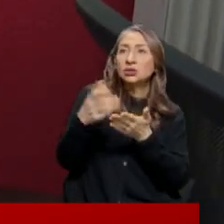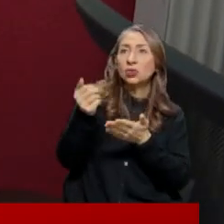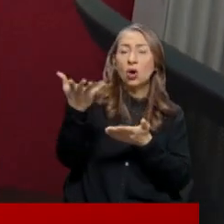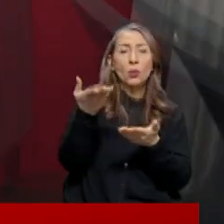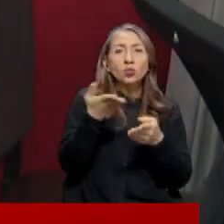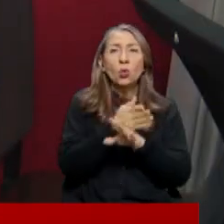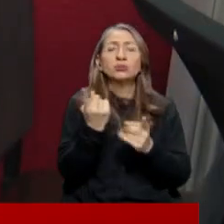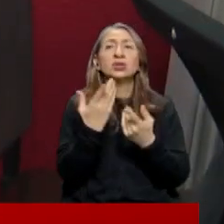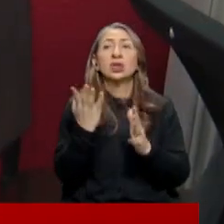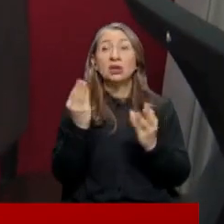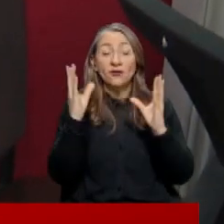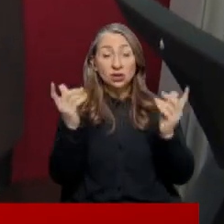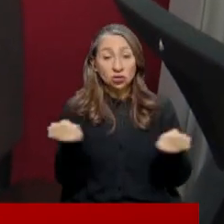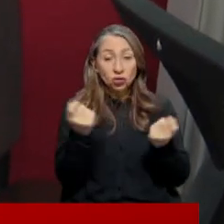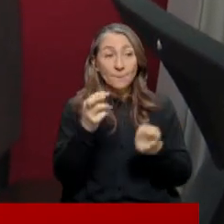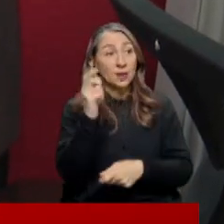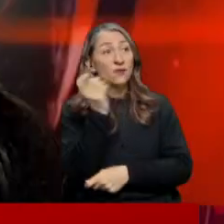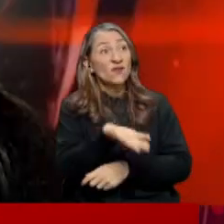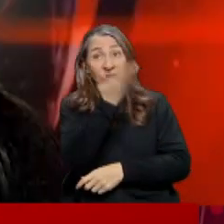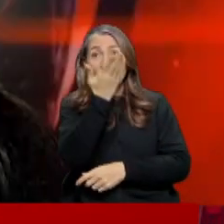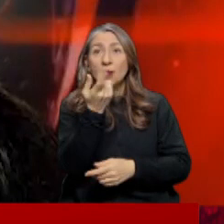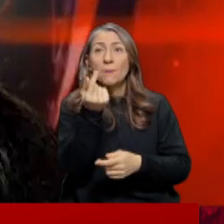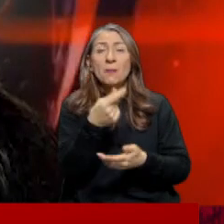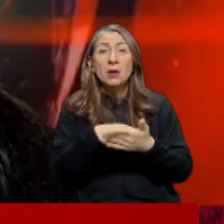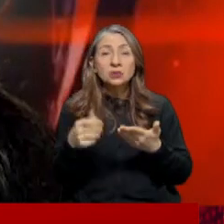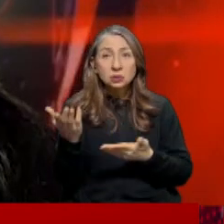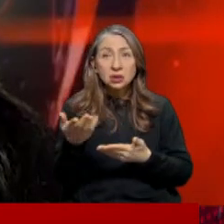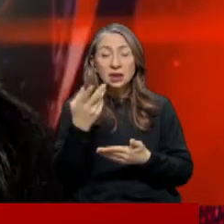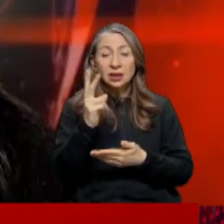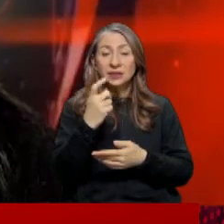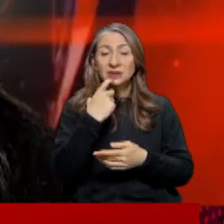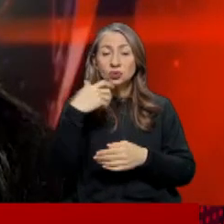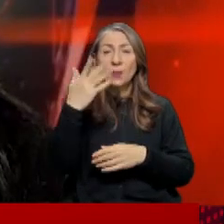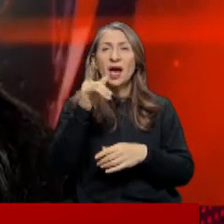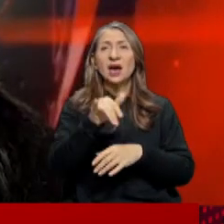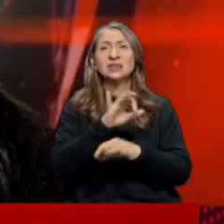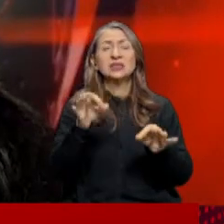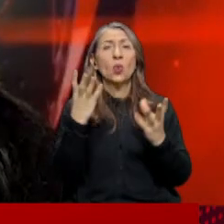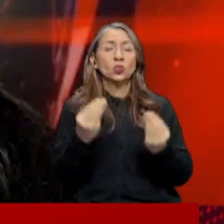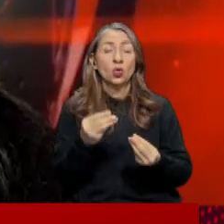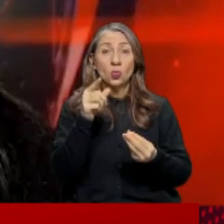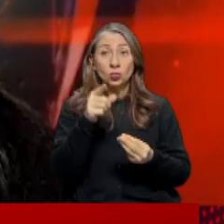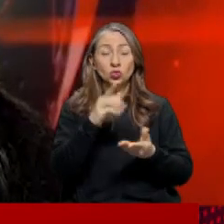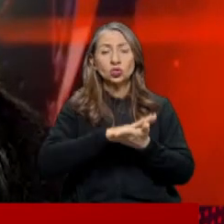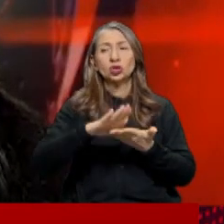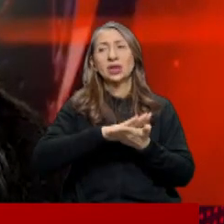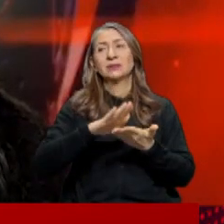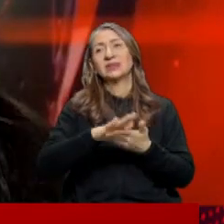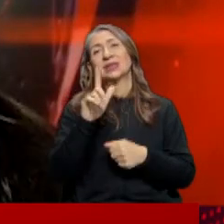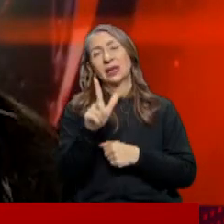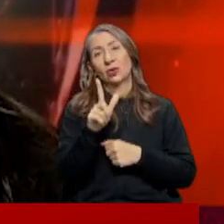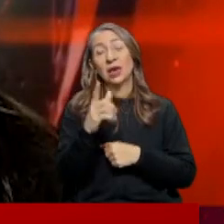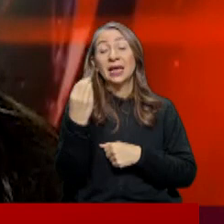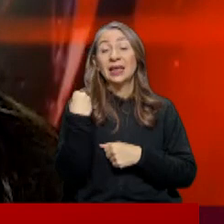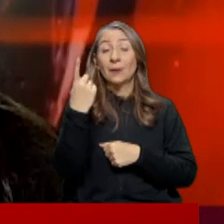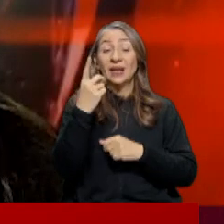Adil bir şey değil tabii. Daha çok çalışıyor, daha çok prim ödüyor, daha az para alıyor. 2000 sonrası emekler bir haksızlığa uğradı. Bunun düzeltilmesi gerekiyor.